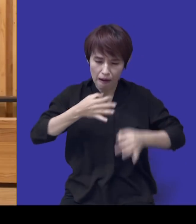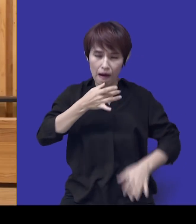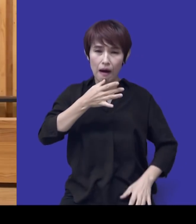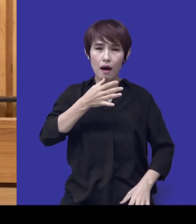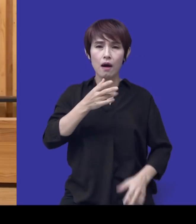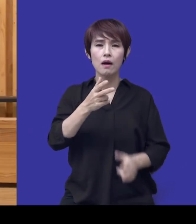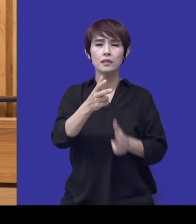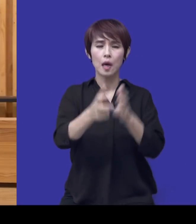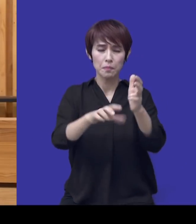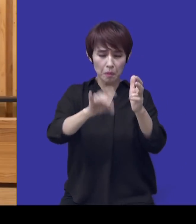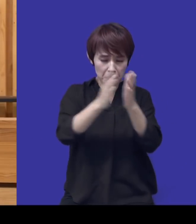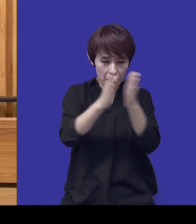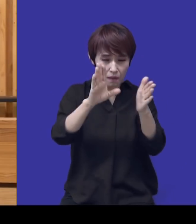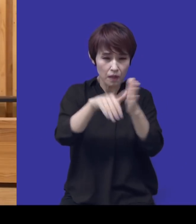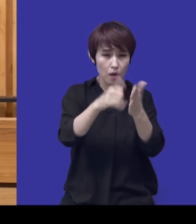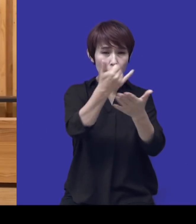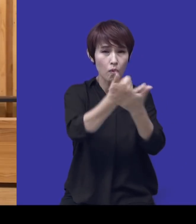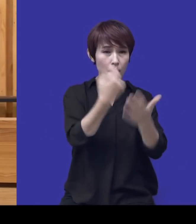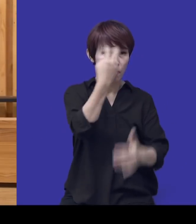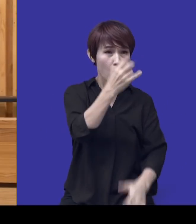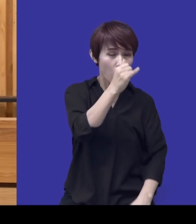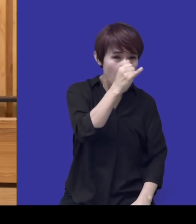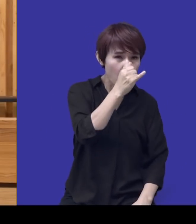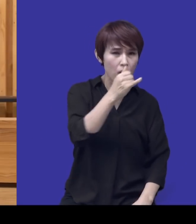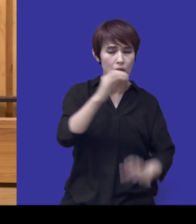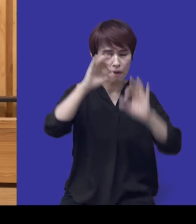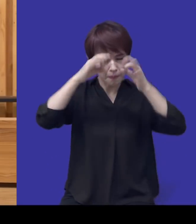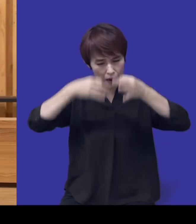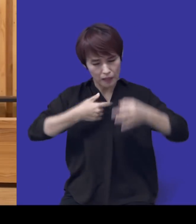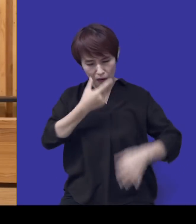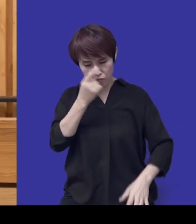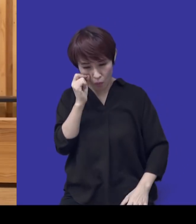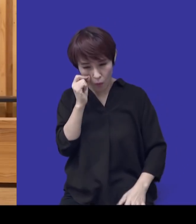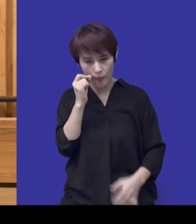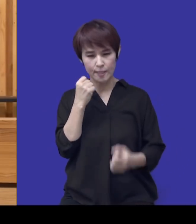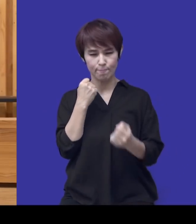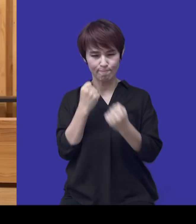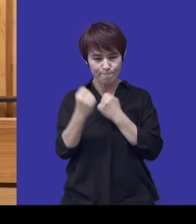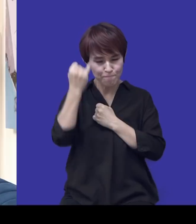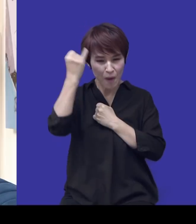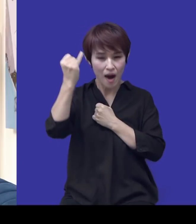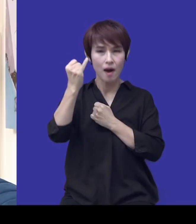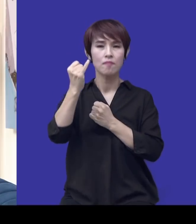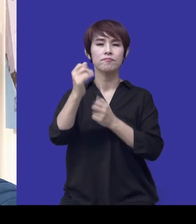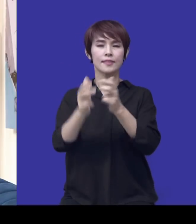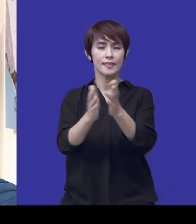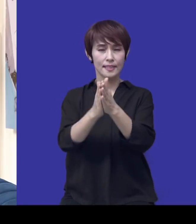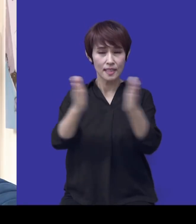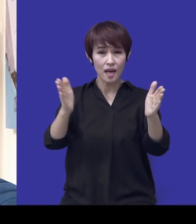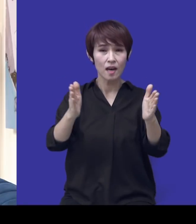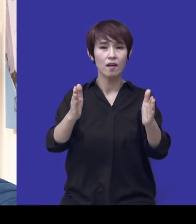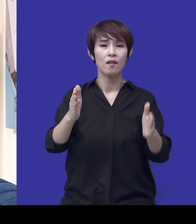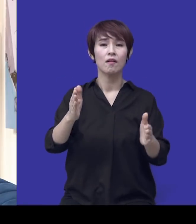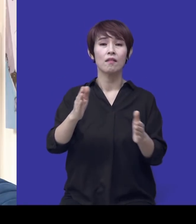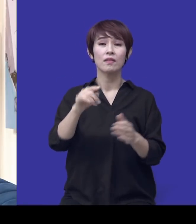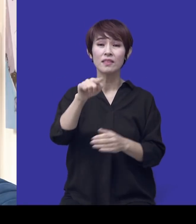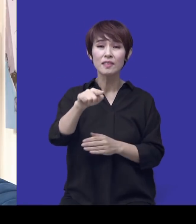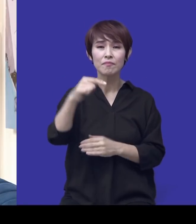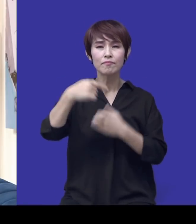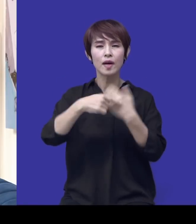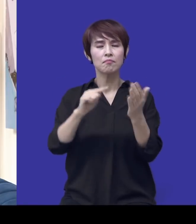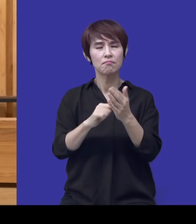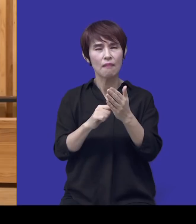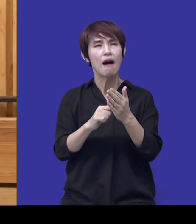느꼈던 고아를 돌보는 일들 그리고 나처럼 이런 컴플렉스를 극복해서 사업을 시작했던 그 초기의 마음을 그때그때 위기가 왔을 때 느낄 수가